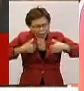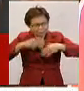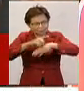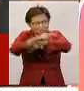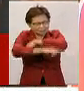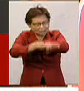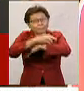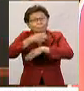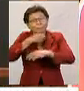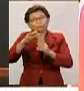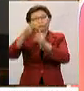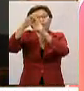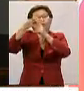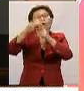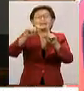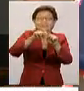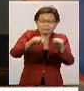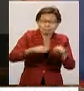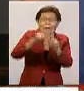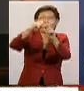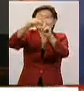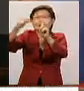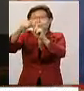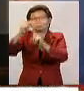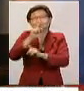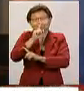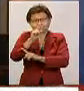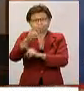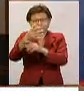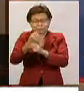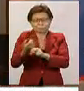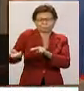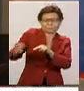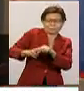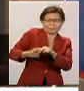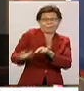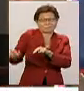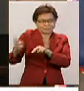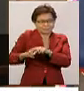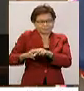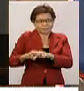negeri Perak, terutama sekali produk pelancongan, dan tentunya dapat menambah